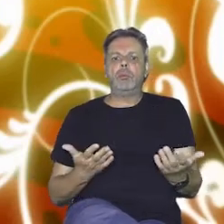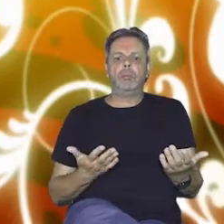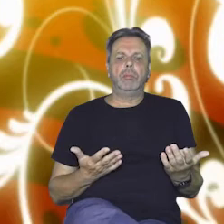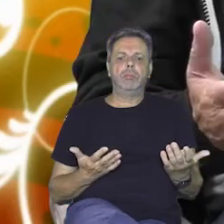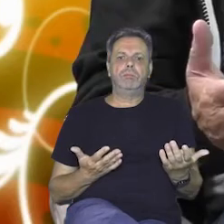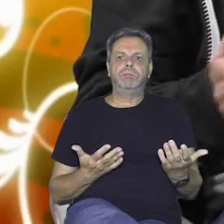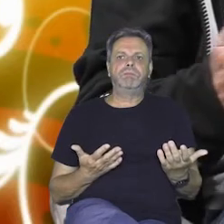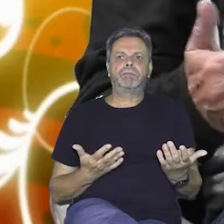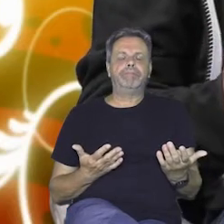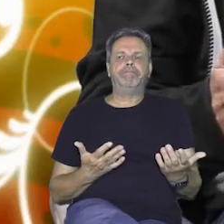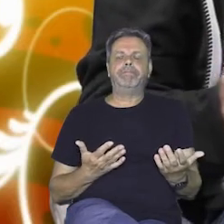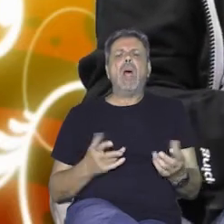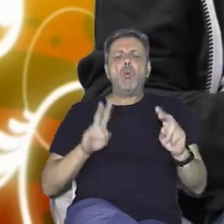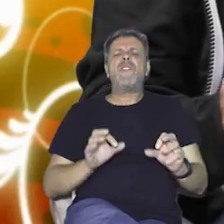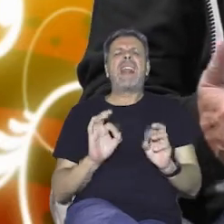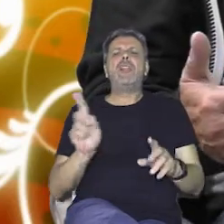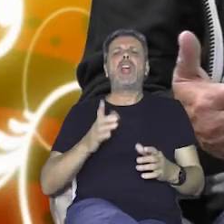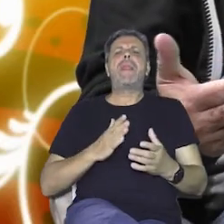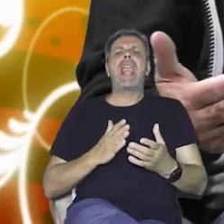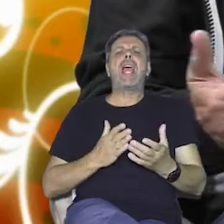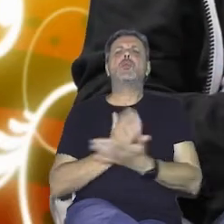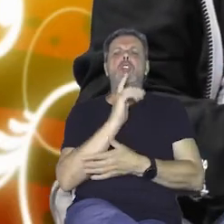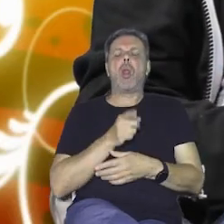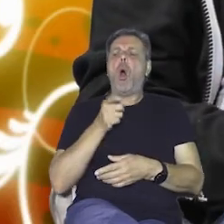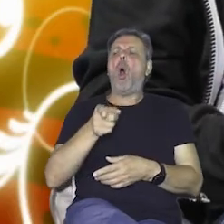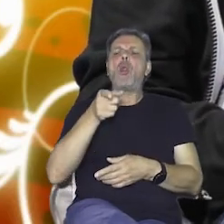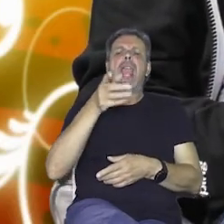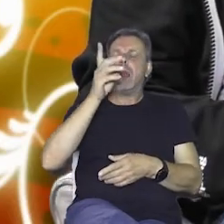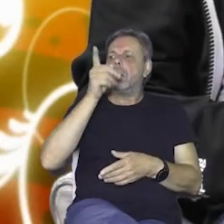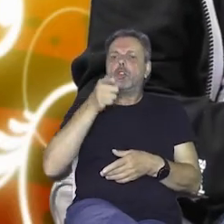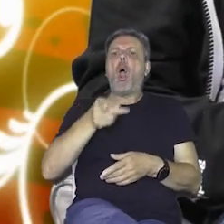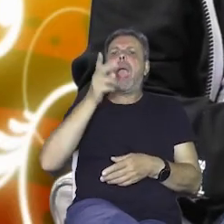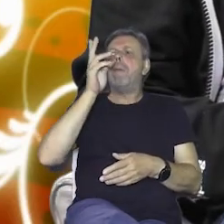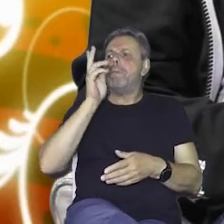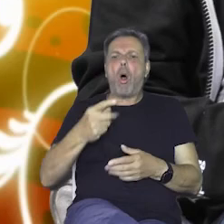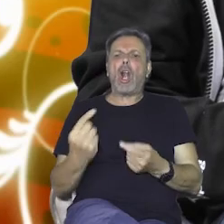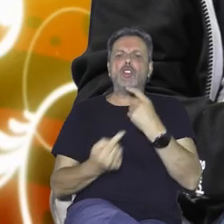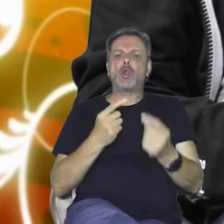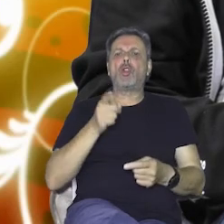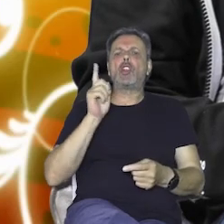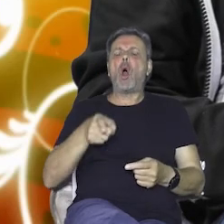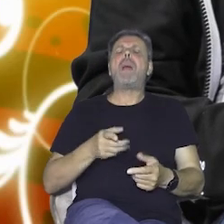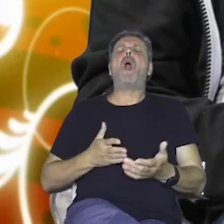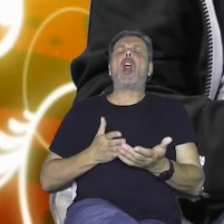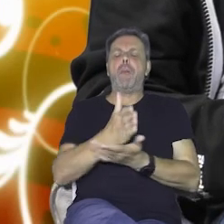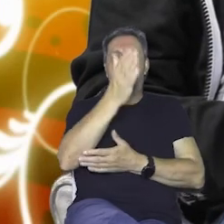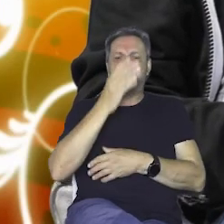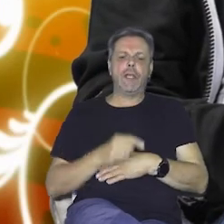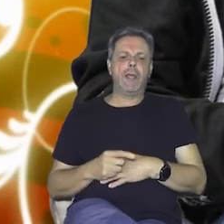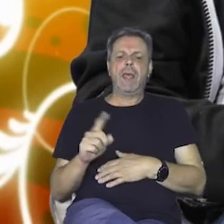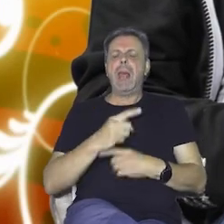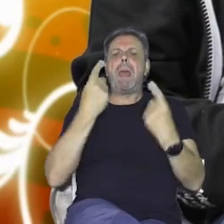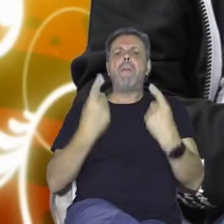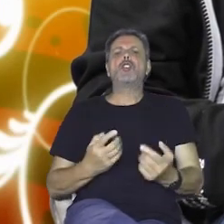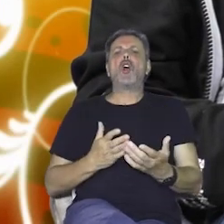Ništa nije slučajno. Ništa. On je morao u tom trenutku proći. Je. On je morao proći u tom trenutku. Da. Ne postoji